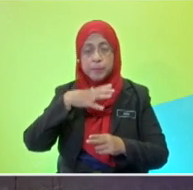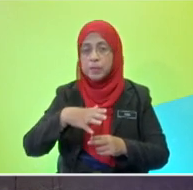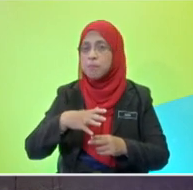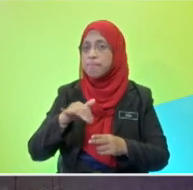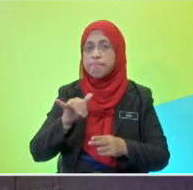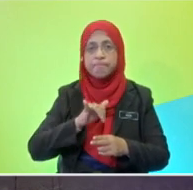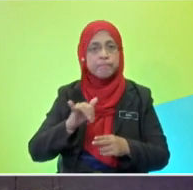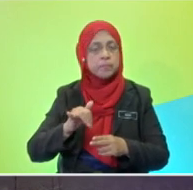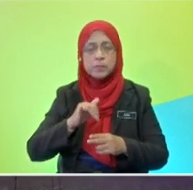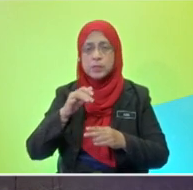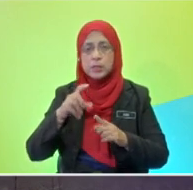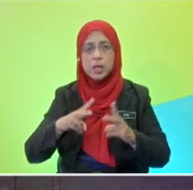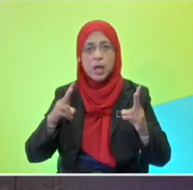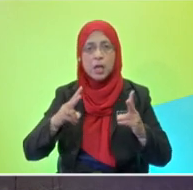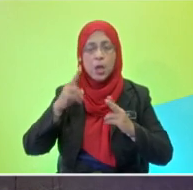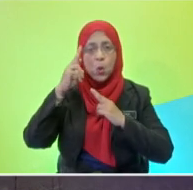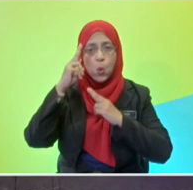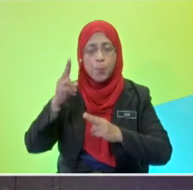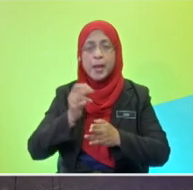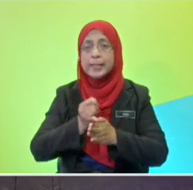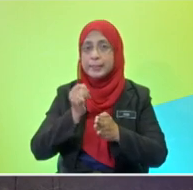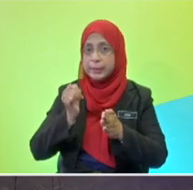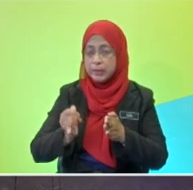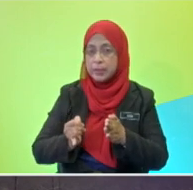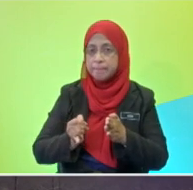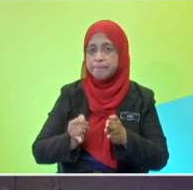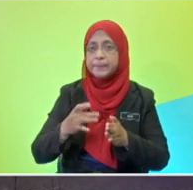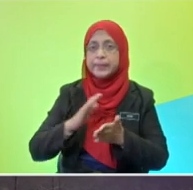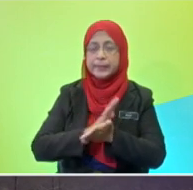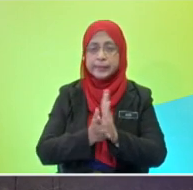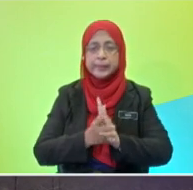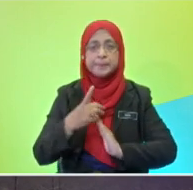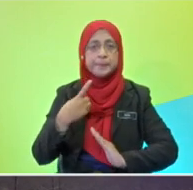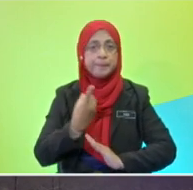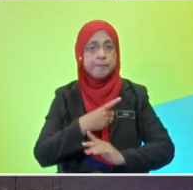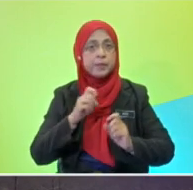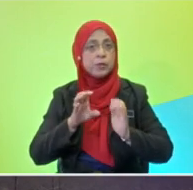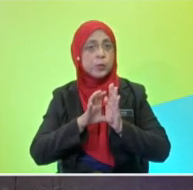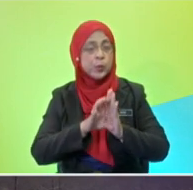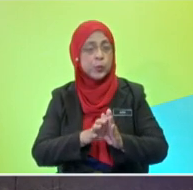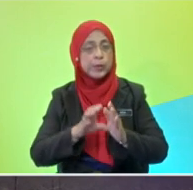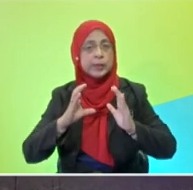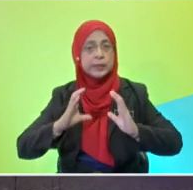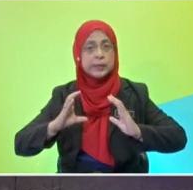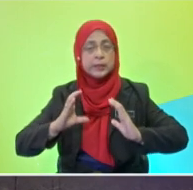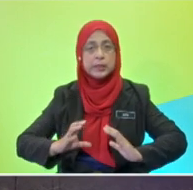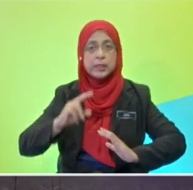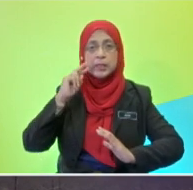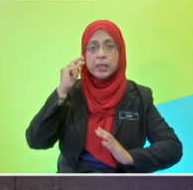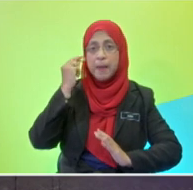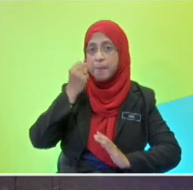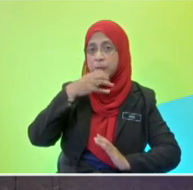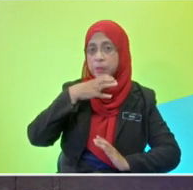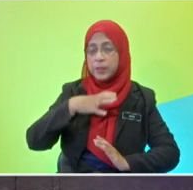jirannya seorang Yahudi jadi kita hendaklah mencontohi apa yang Nabi Shallallahu Alaihi Wasallam